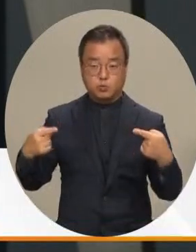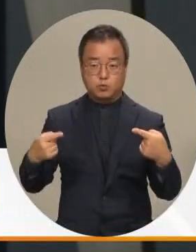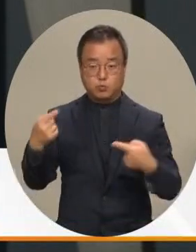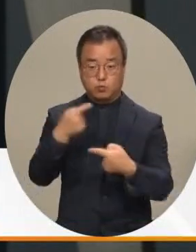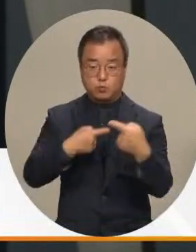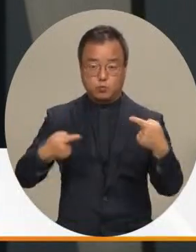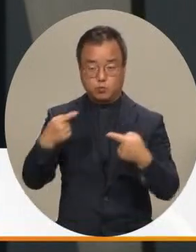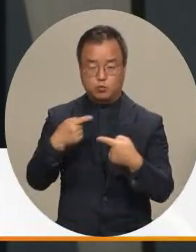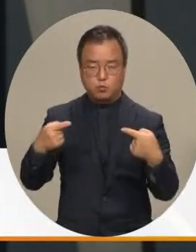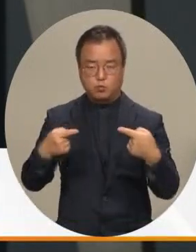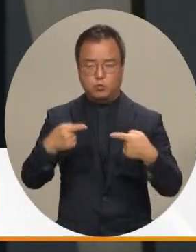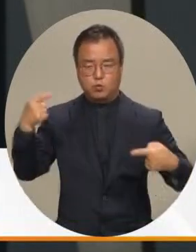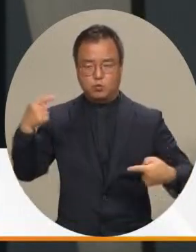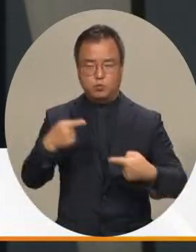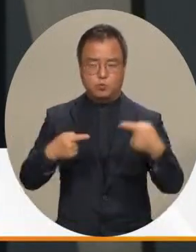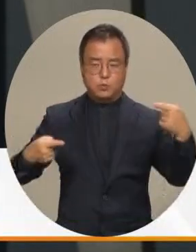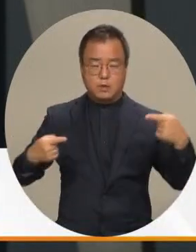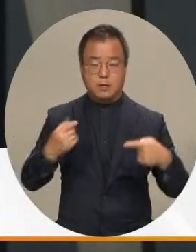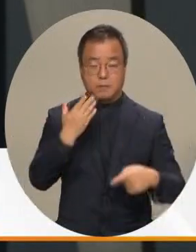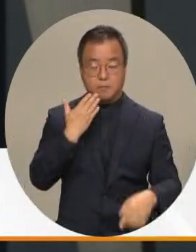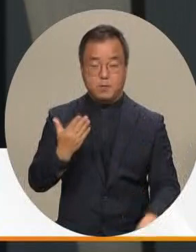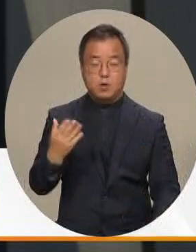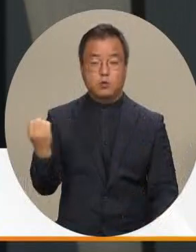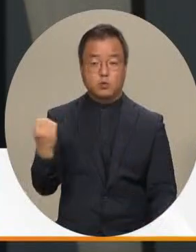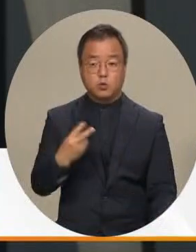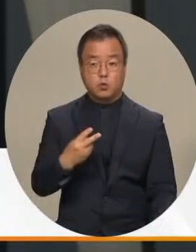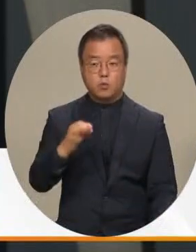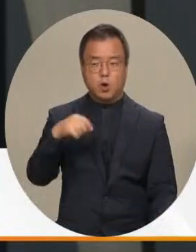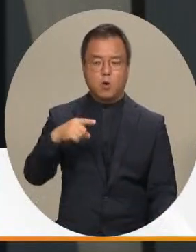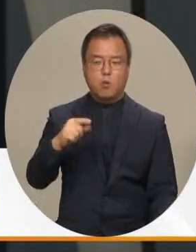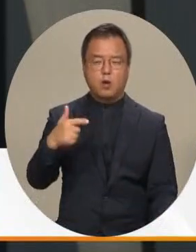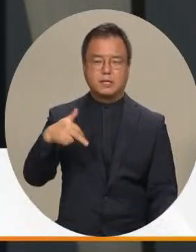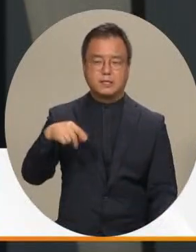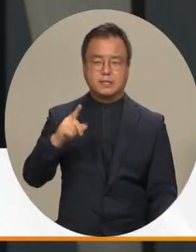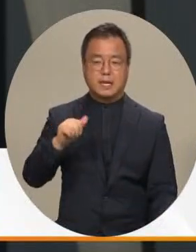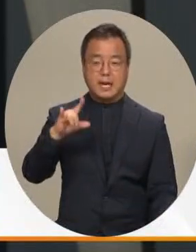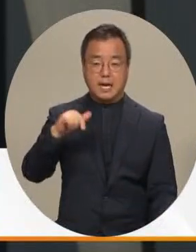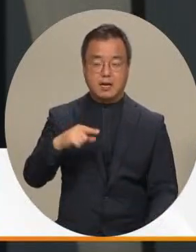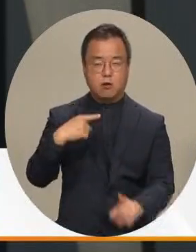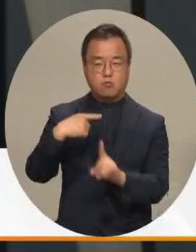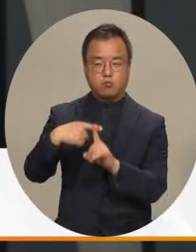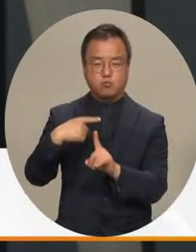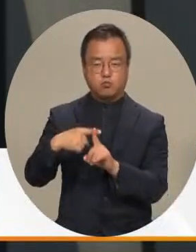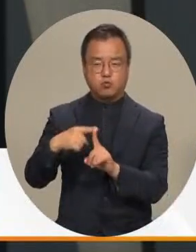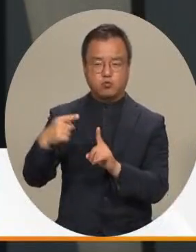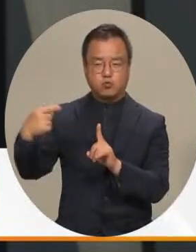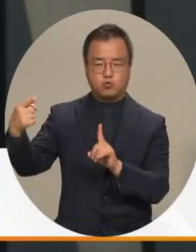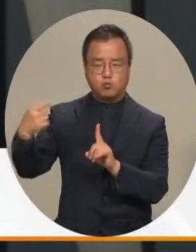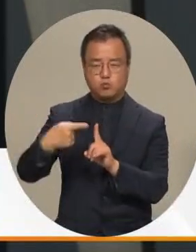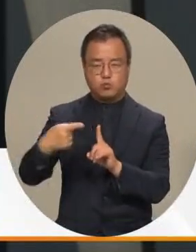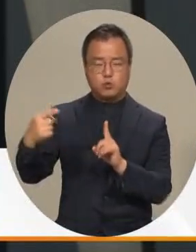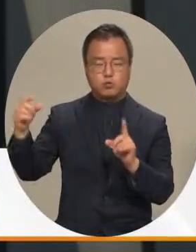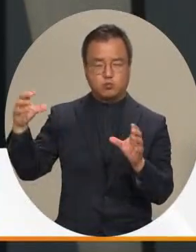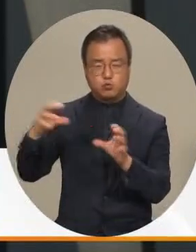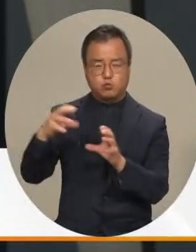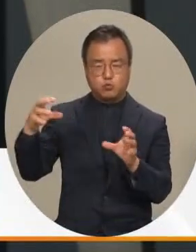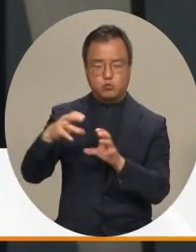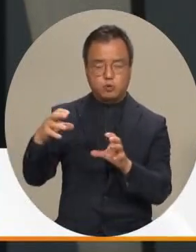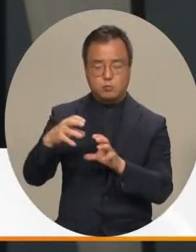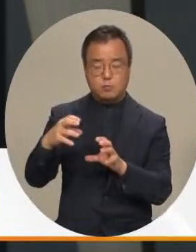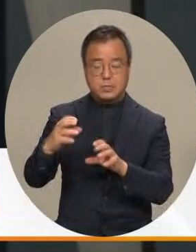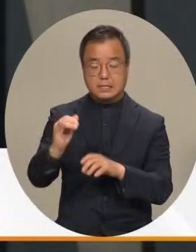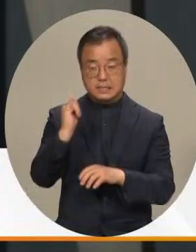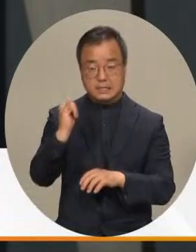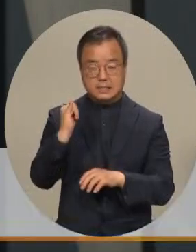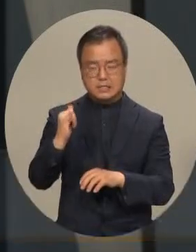또 도체를 이루는 원자핵과 원자핵은 플러스이기 때문에 무질서적으로서 당기는 상호작용을 하고 있습니다 바로 이런 현상 때문에